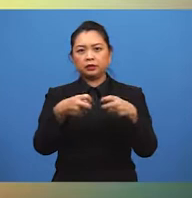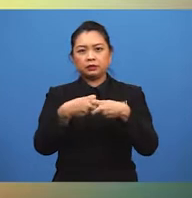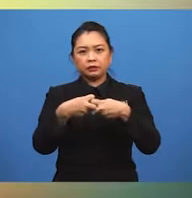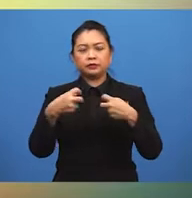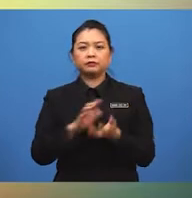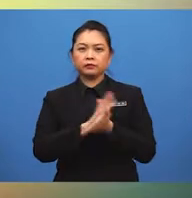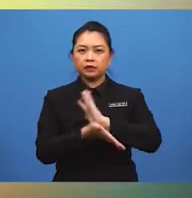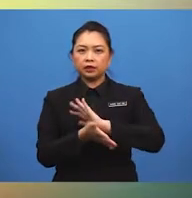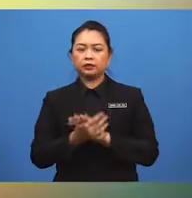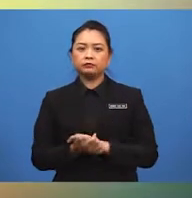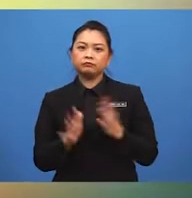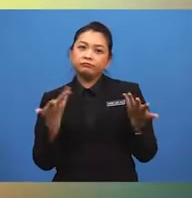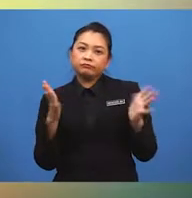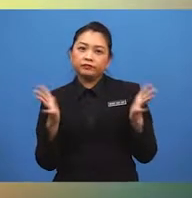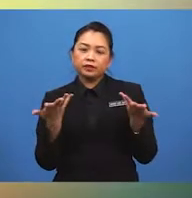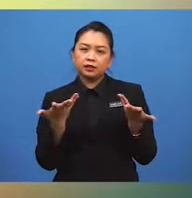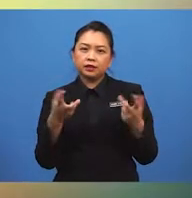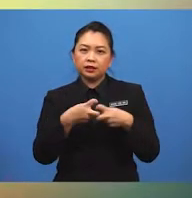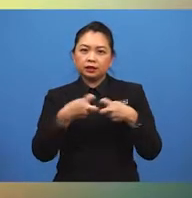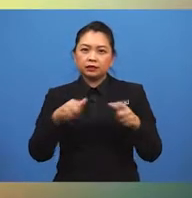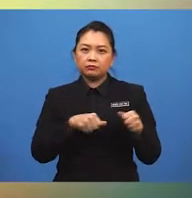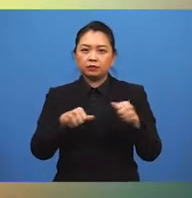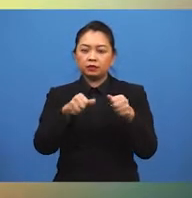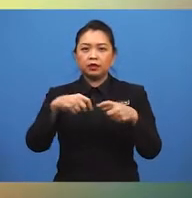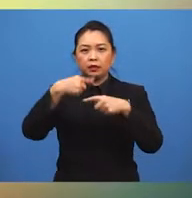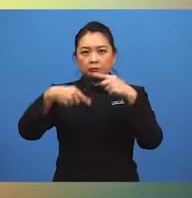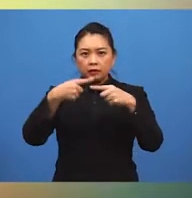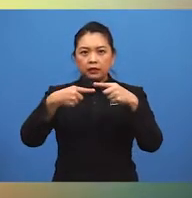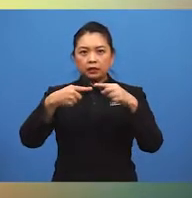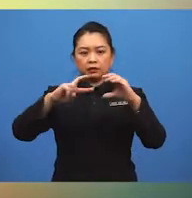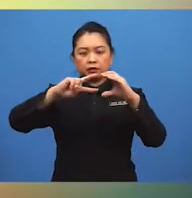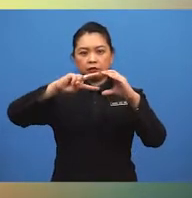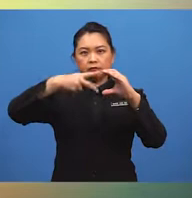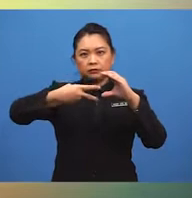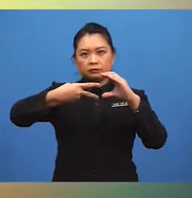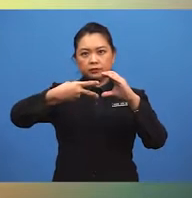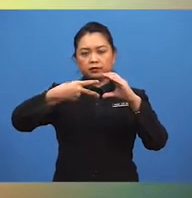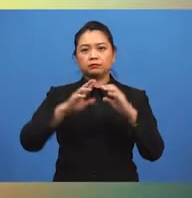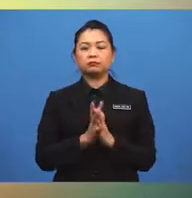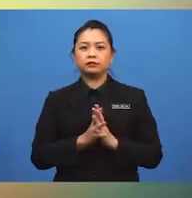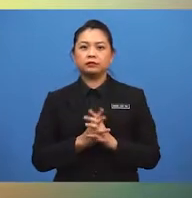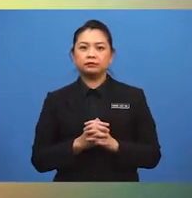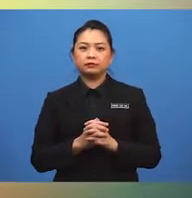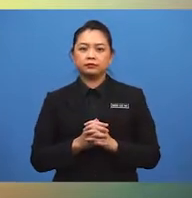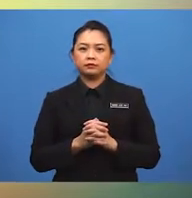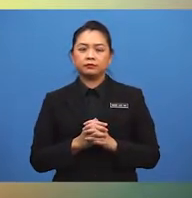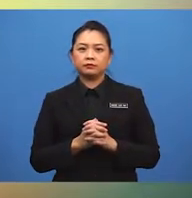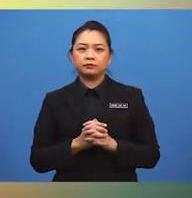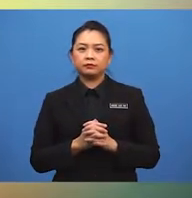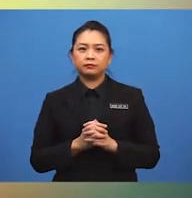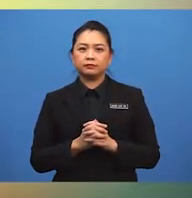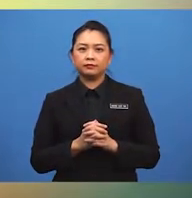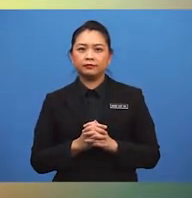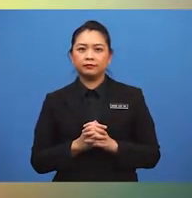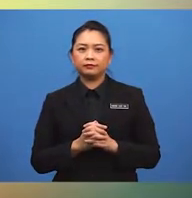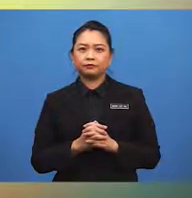mengalir. Jadi, tiada arus mengalir apabila penyambungan diod adalah secara pincang